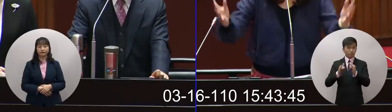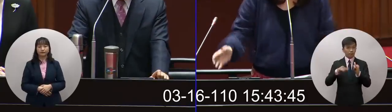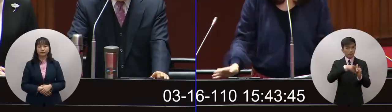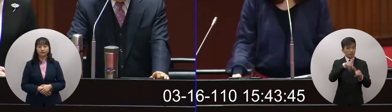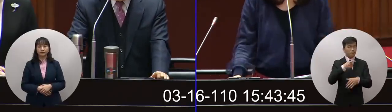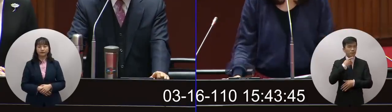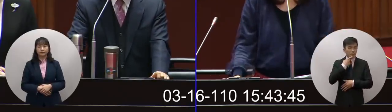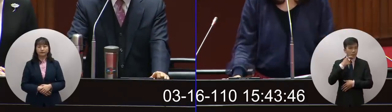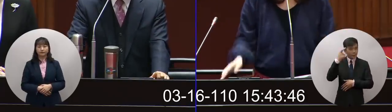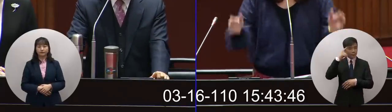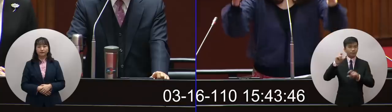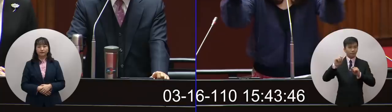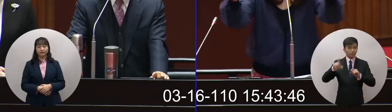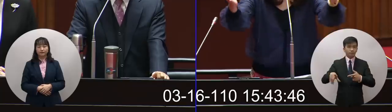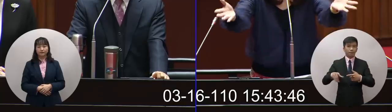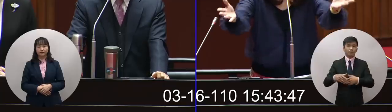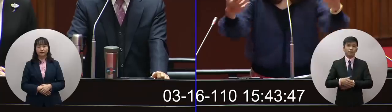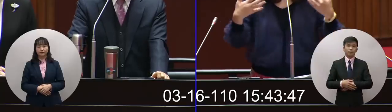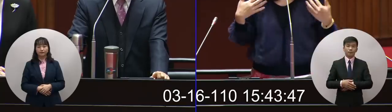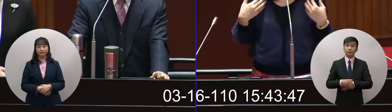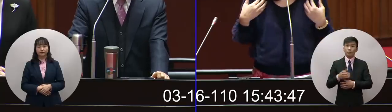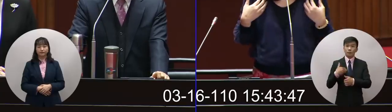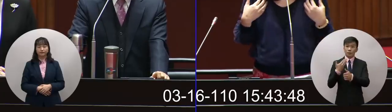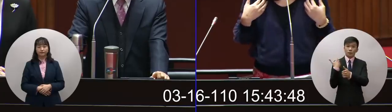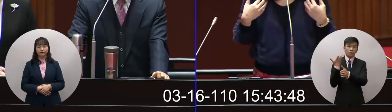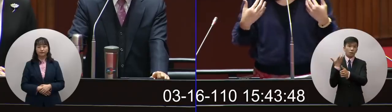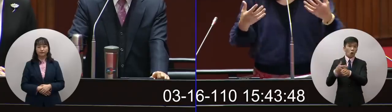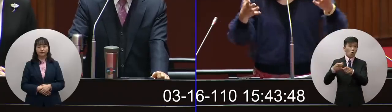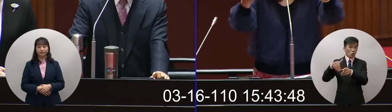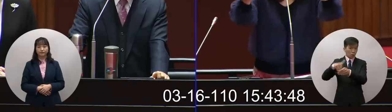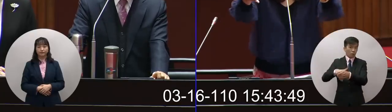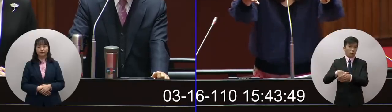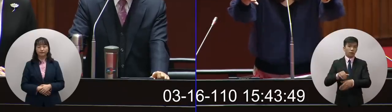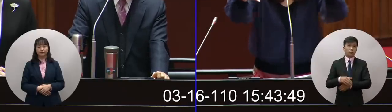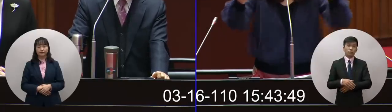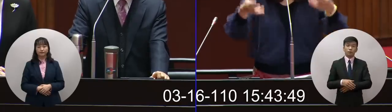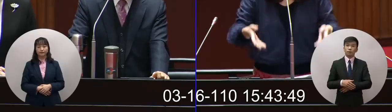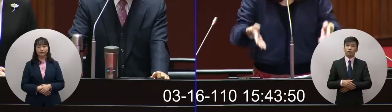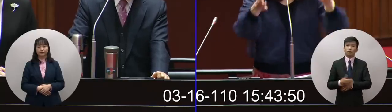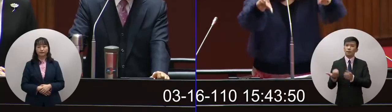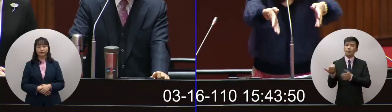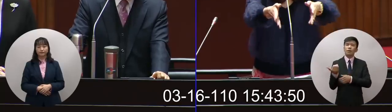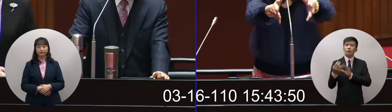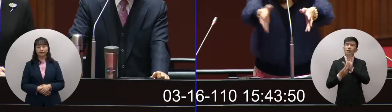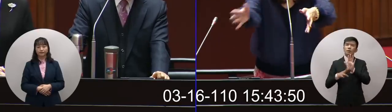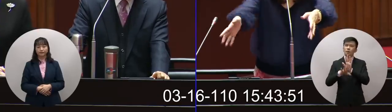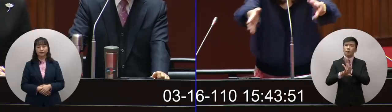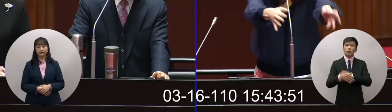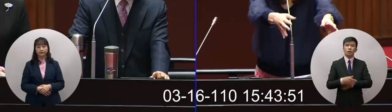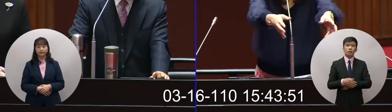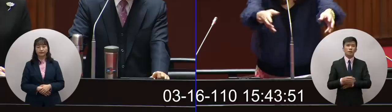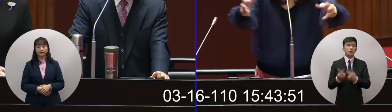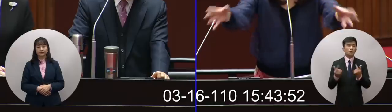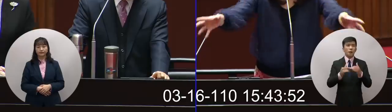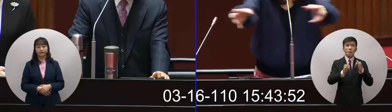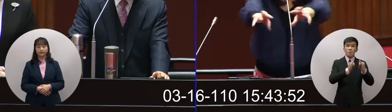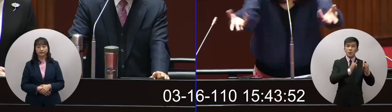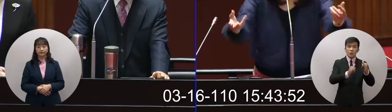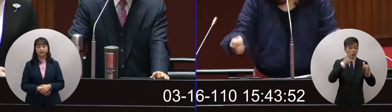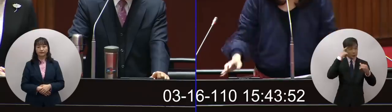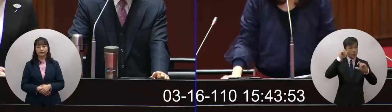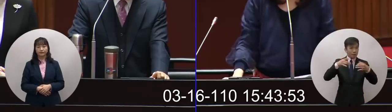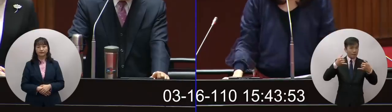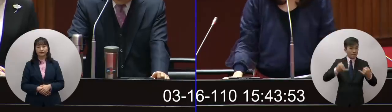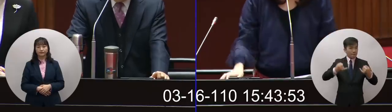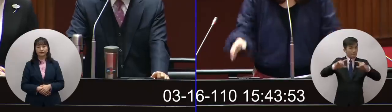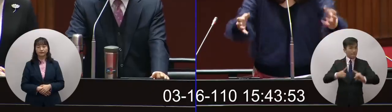了不一样的看法，我们由公投，我刚讲了就是说你们不需要变成站在人民的对立面，然后冷冰冰